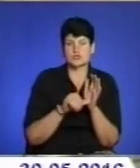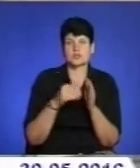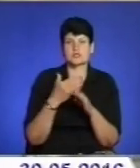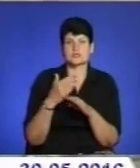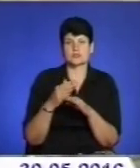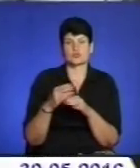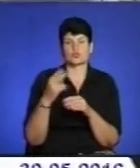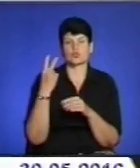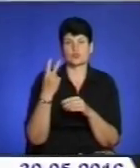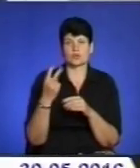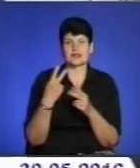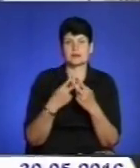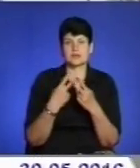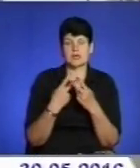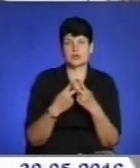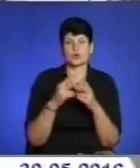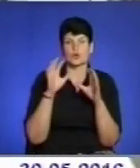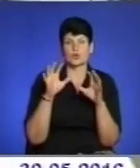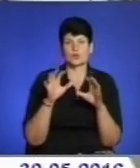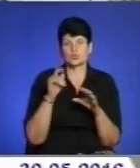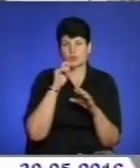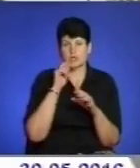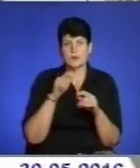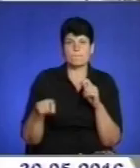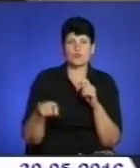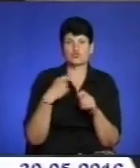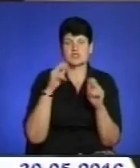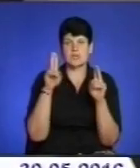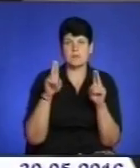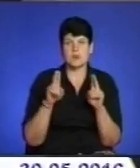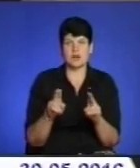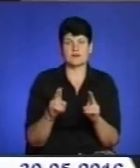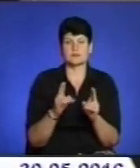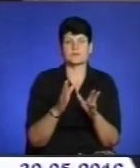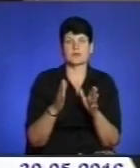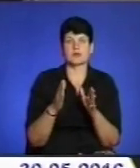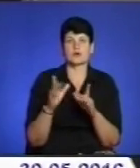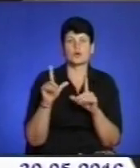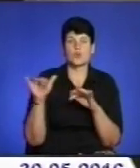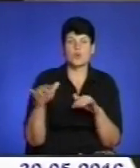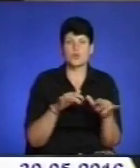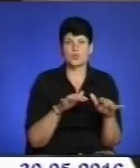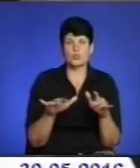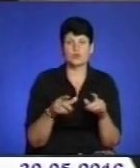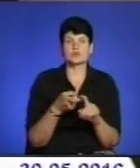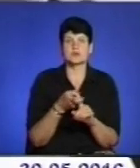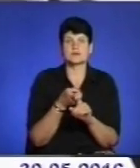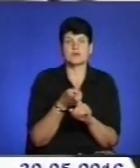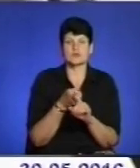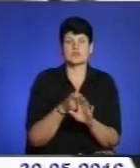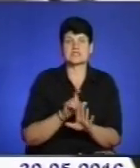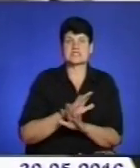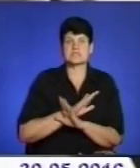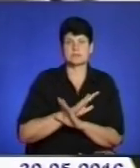кодексу України. Порушення правил безпеки дорожнього руху або експлуатації транспорту особами, якщо вони спричинили смерть потерпілого.